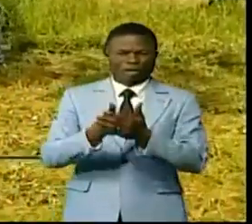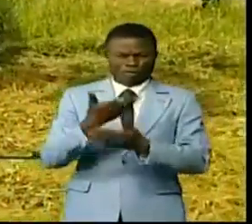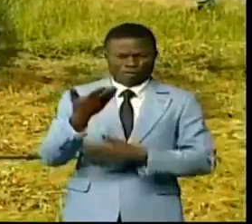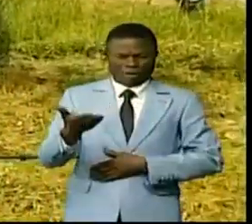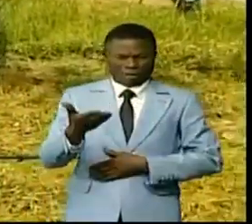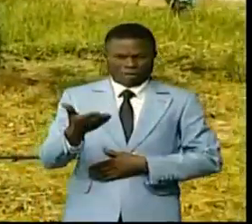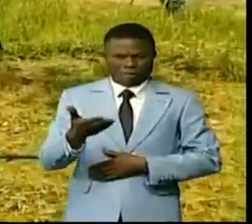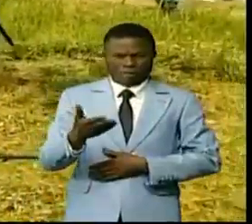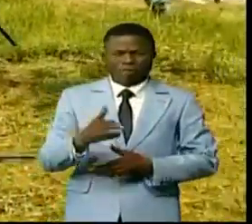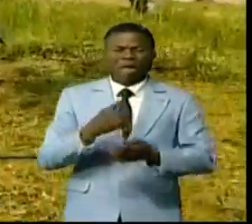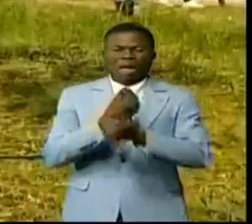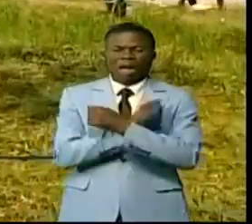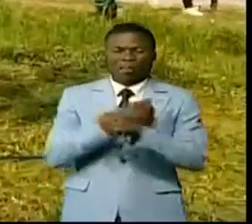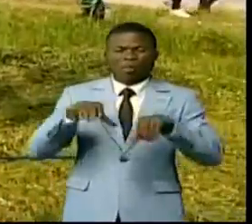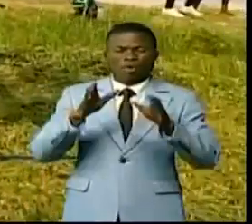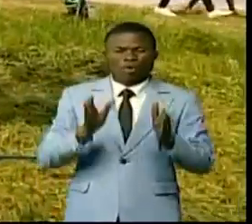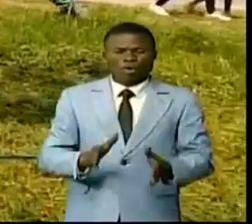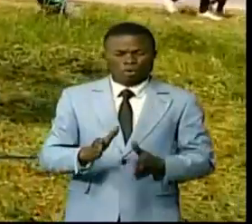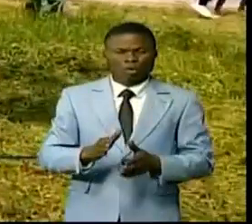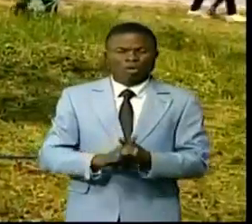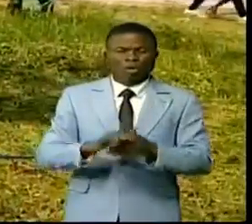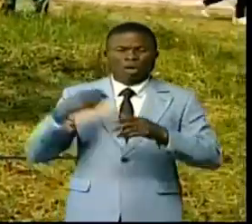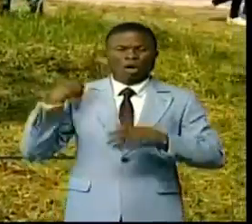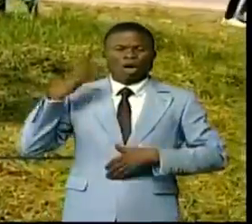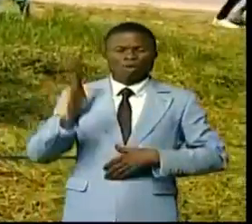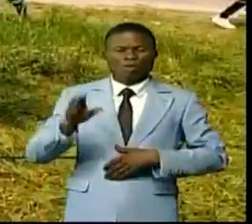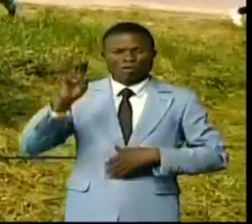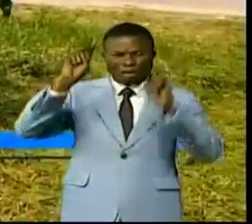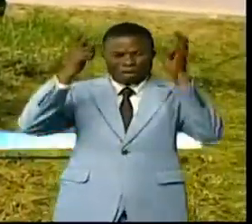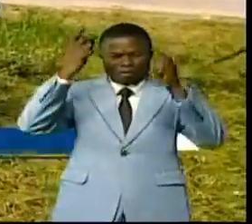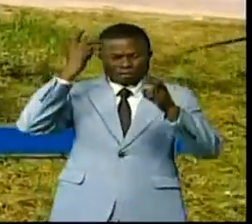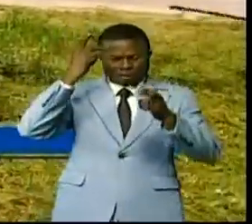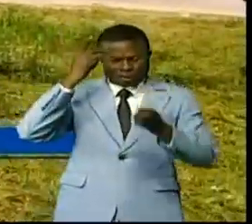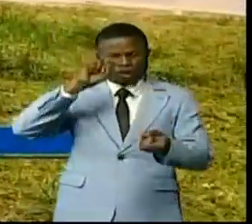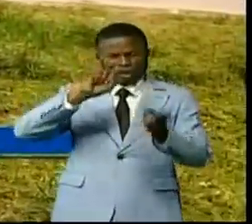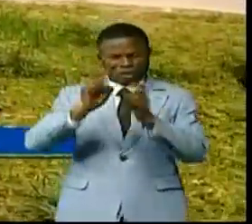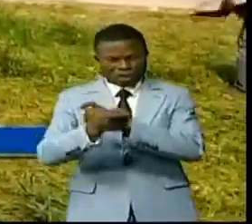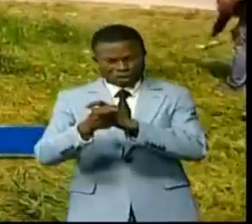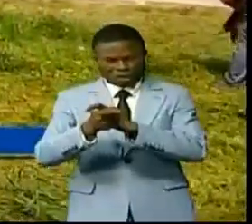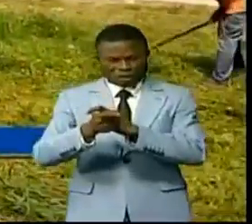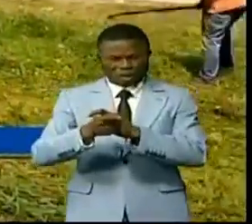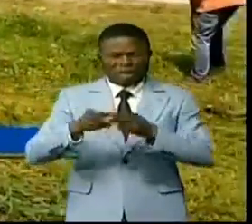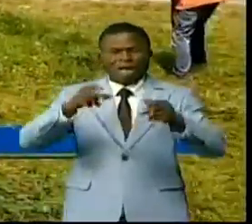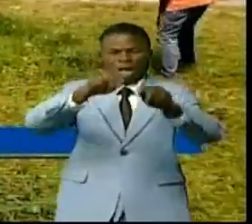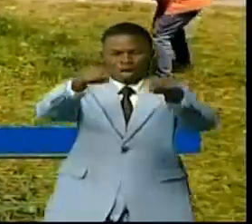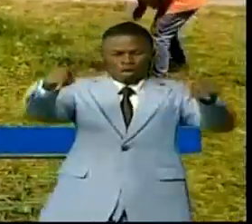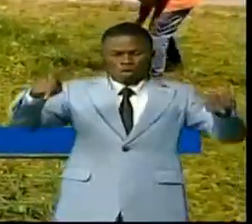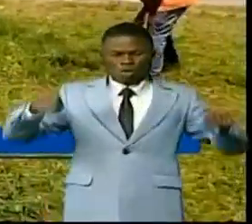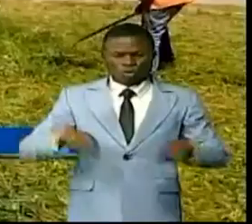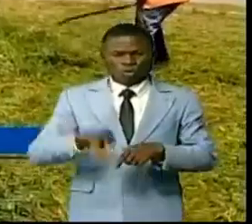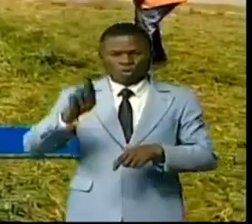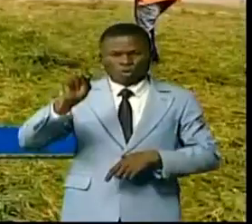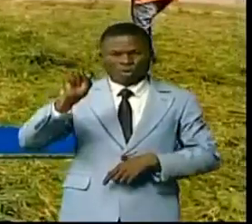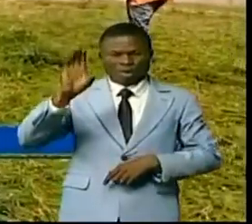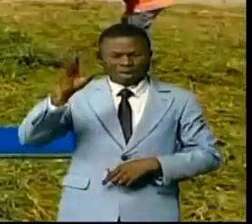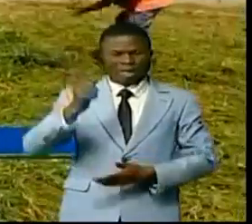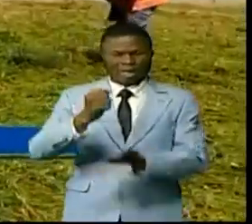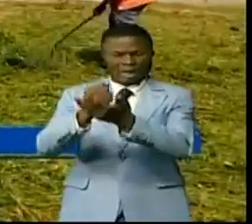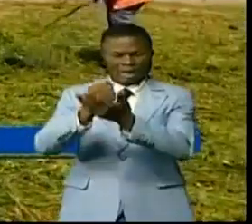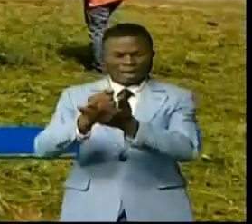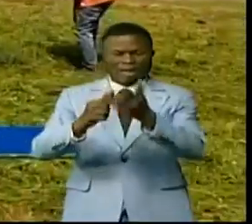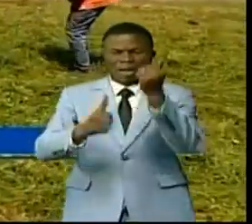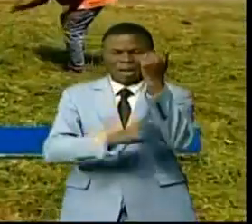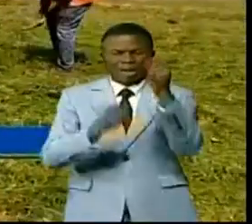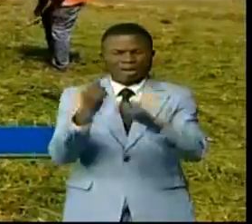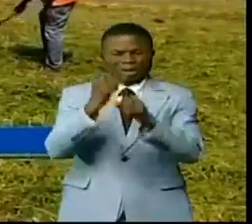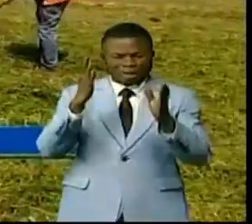patriote, Jean-Tiningo Bilambaka a pensé à redorer l'image de la cité de la voix du peuple en vue de permettre au